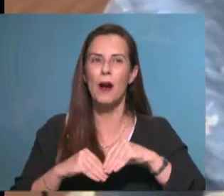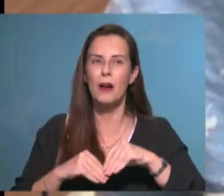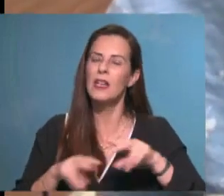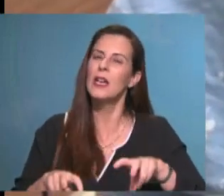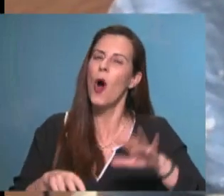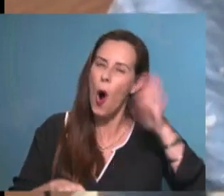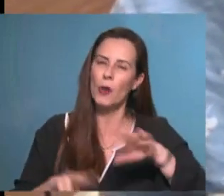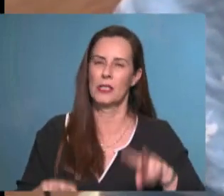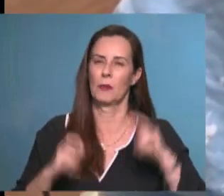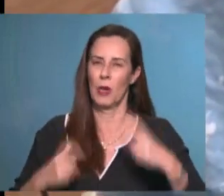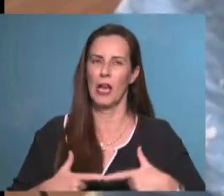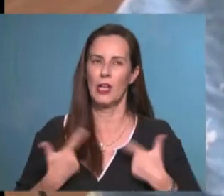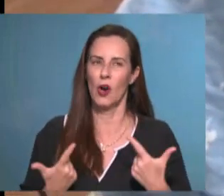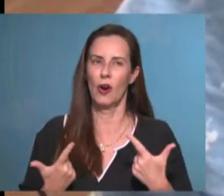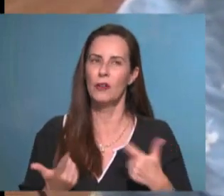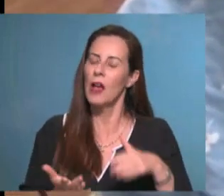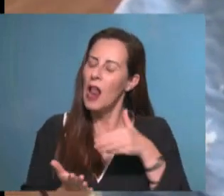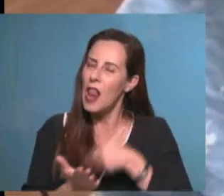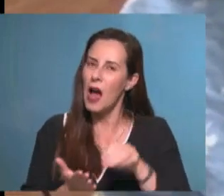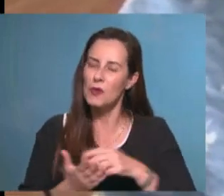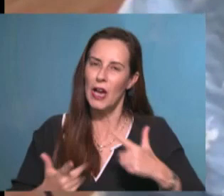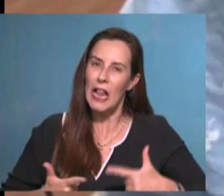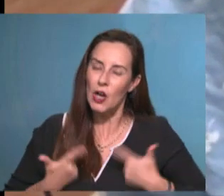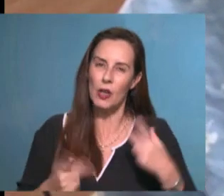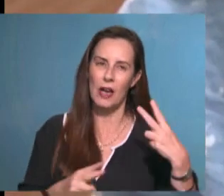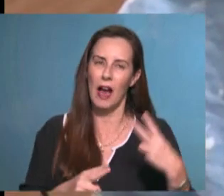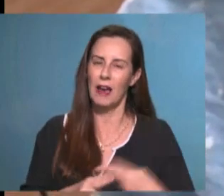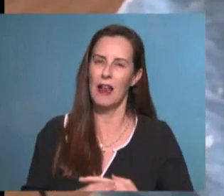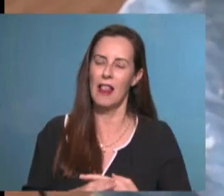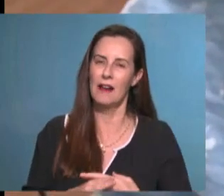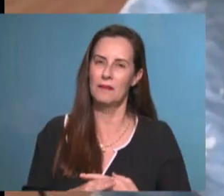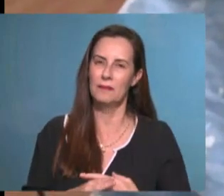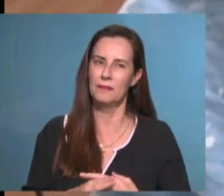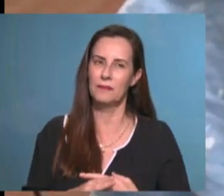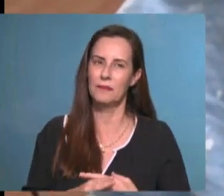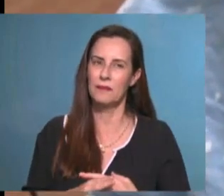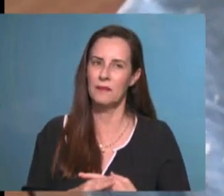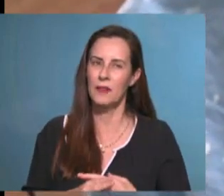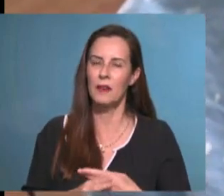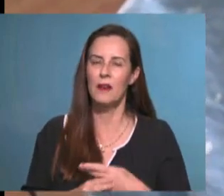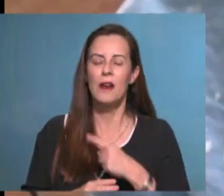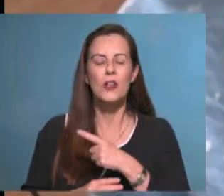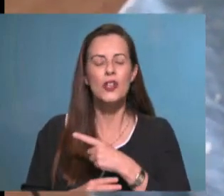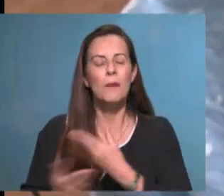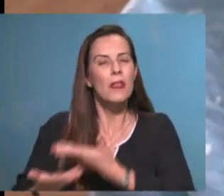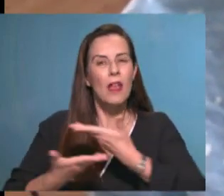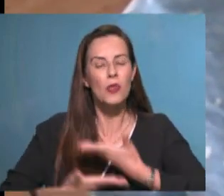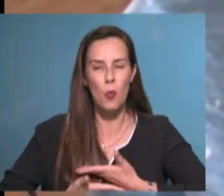שנייה להמשיך את החיים כרגיל, על